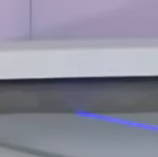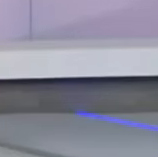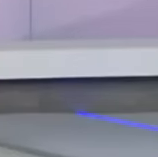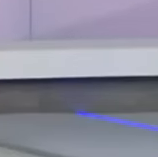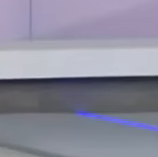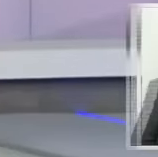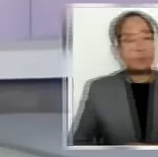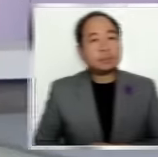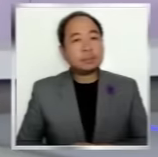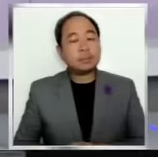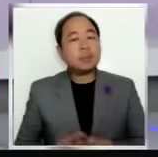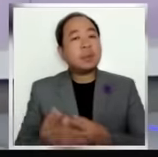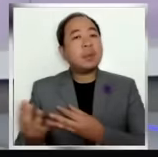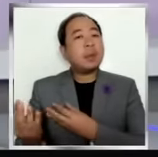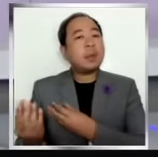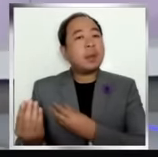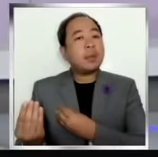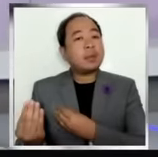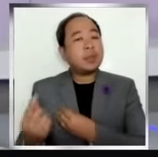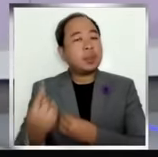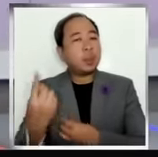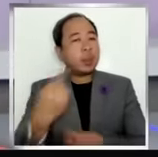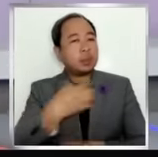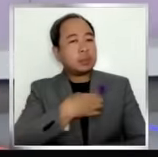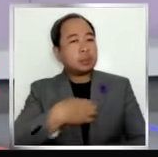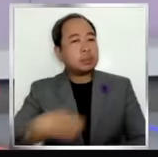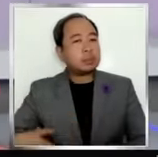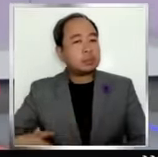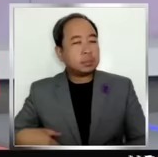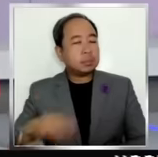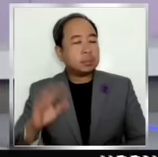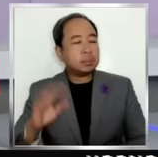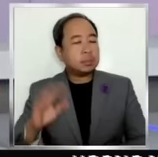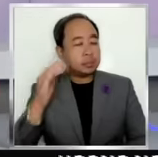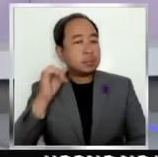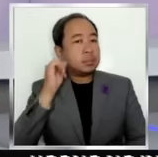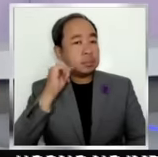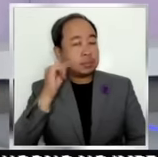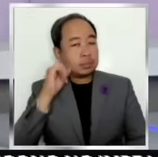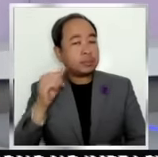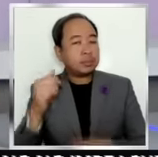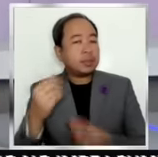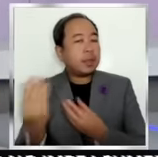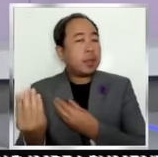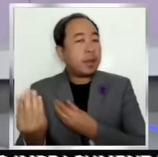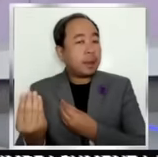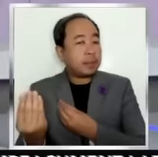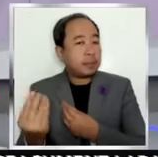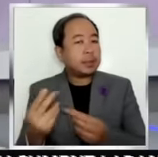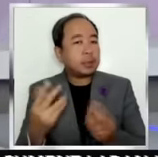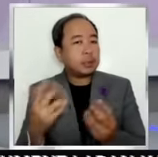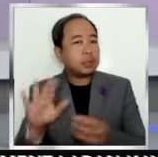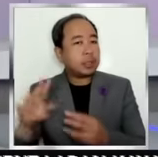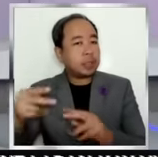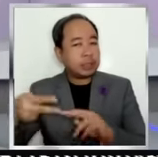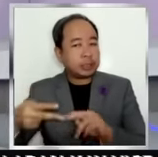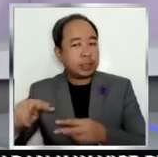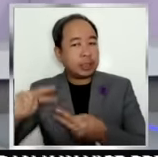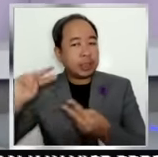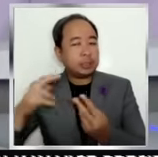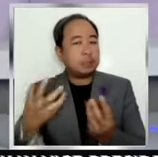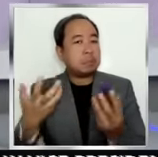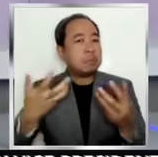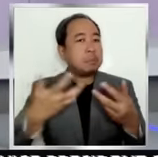update po sa nawawalang beauty pageant contestant nag-match ang DNA ng kanyang mga magulang sa buhok at dugong